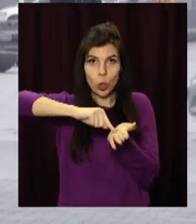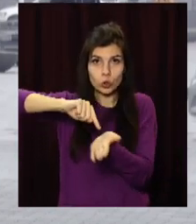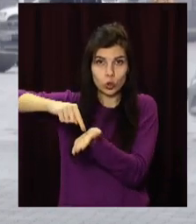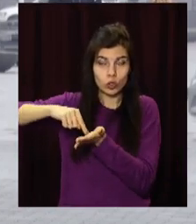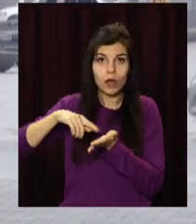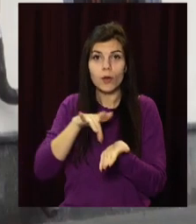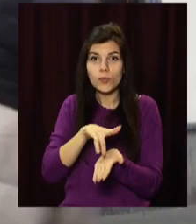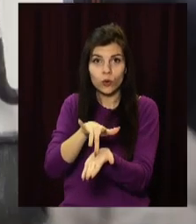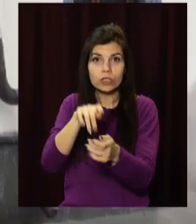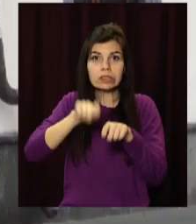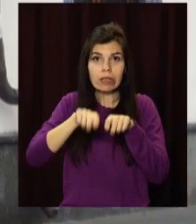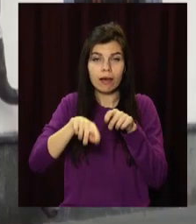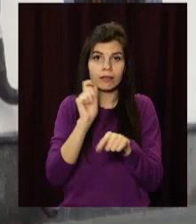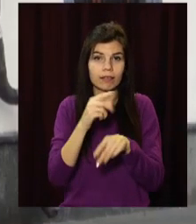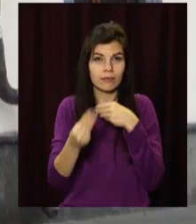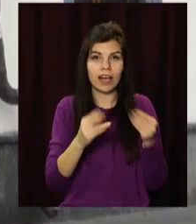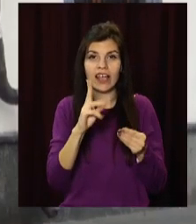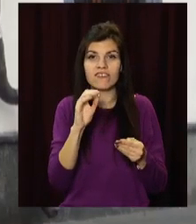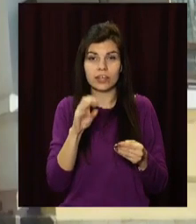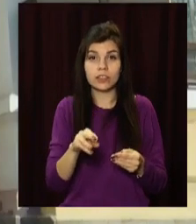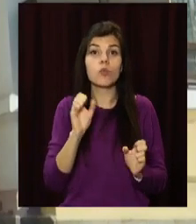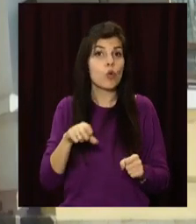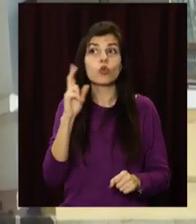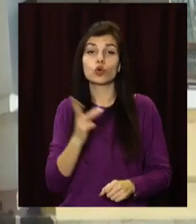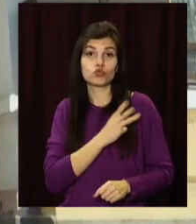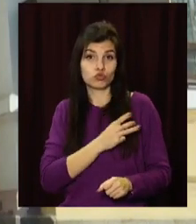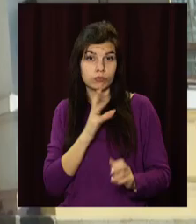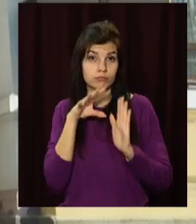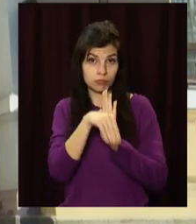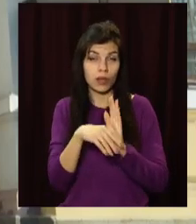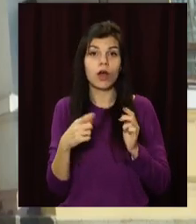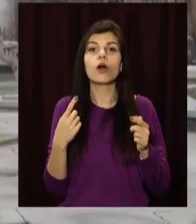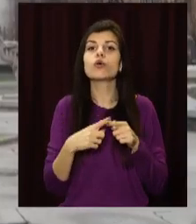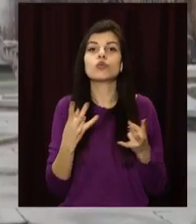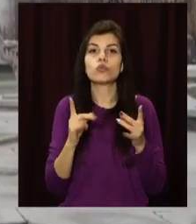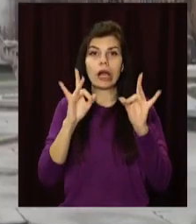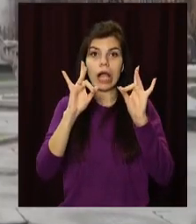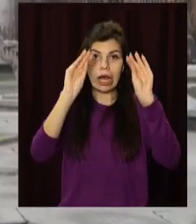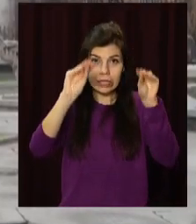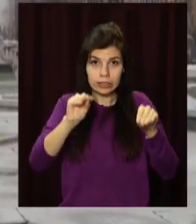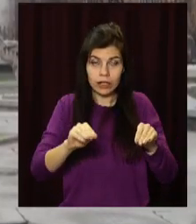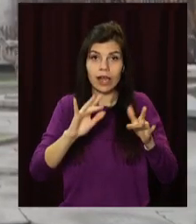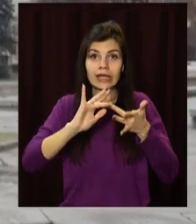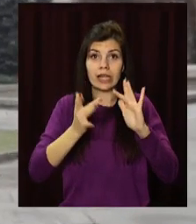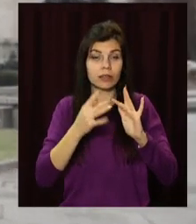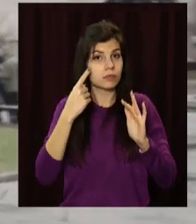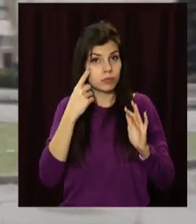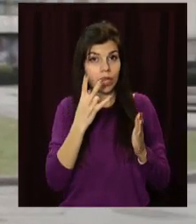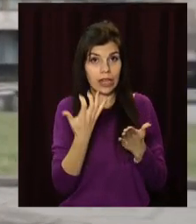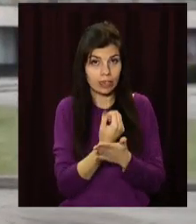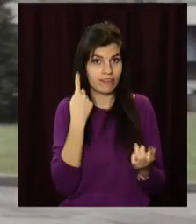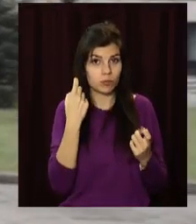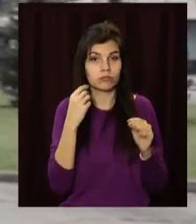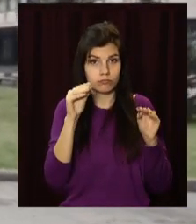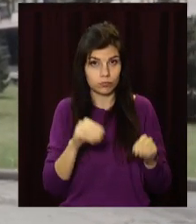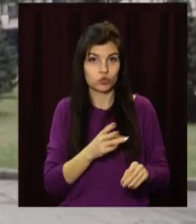о 15-й біля залізничного вокзалу. Кінцева точка – будівля Січеславської просвіти. Маршрут квесту – це 10